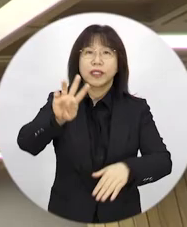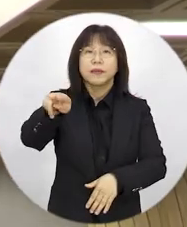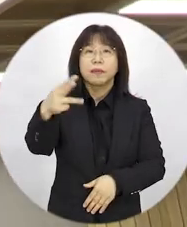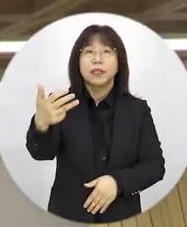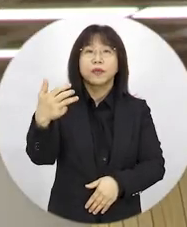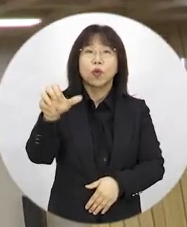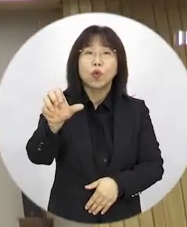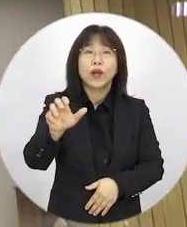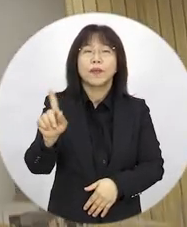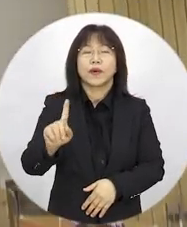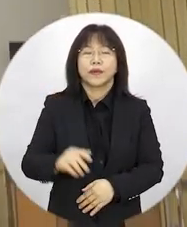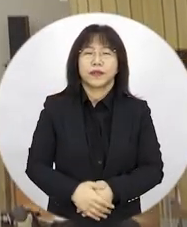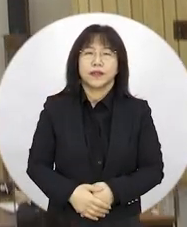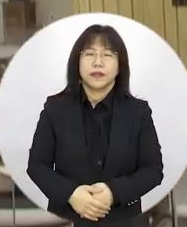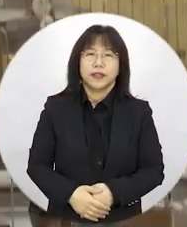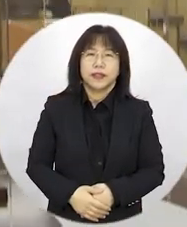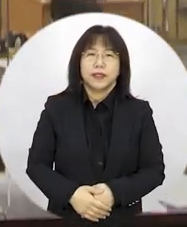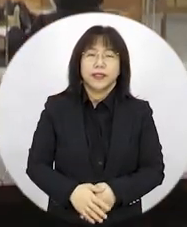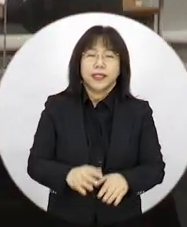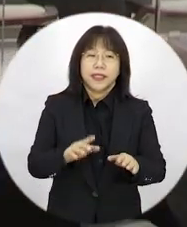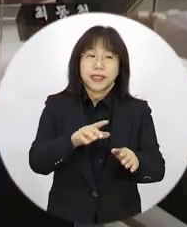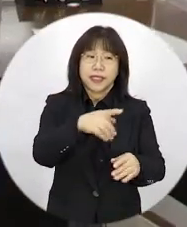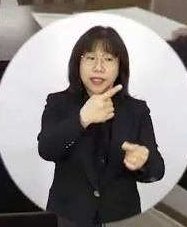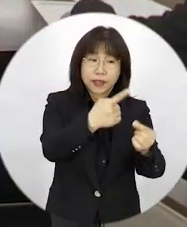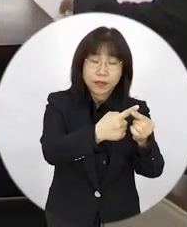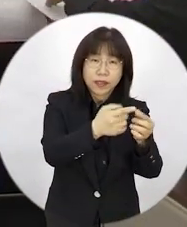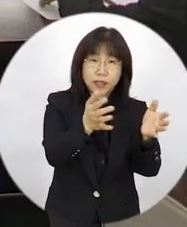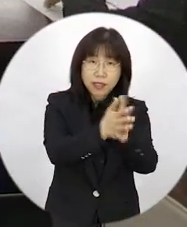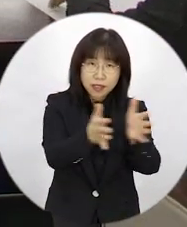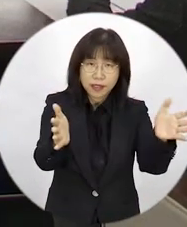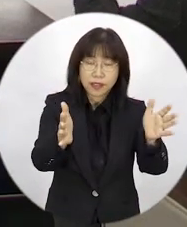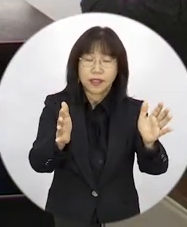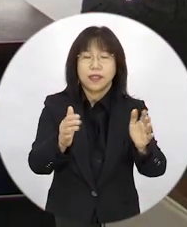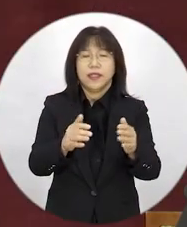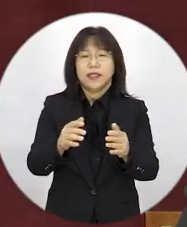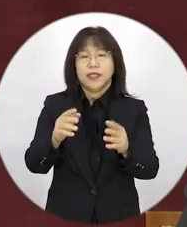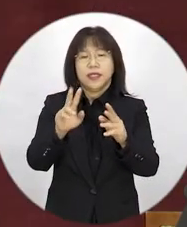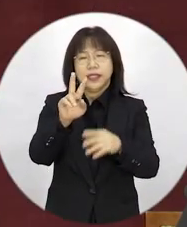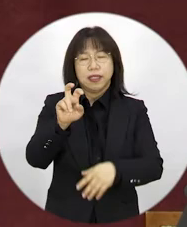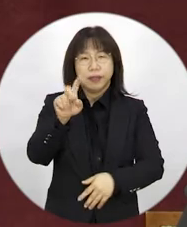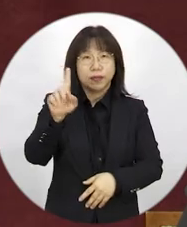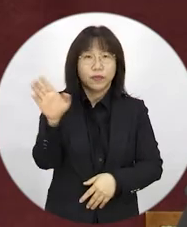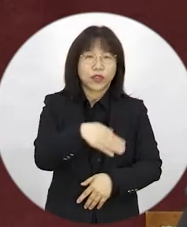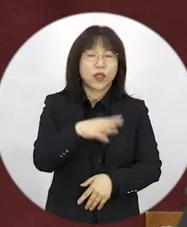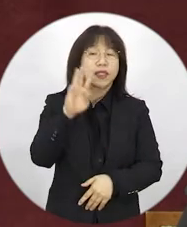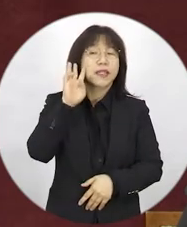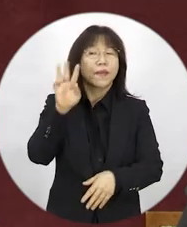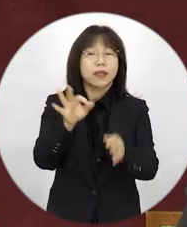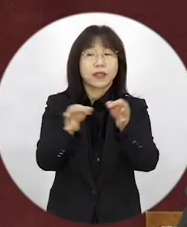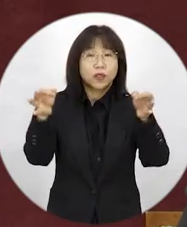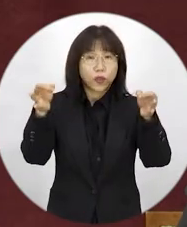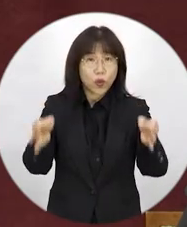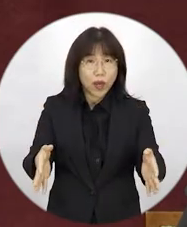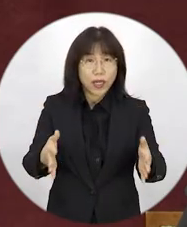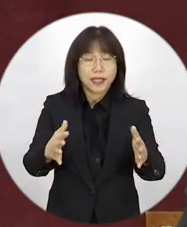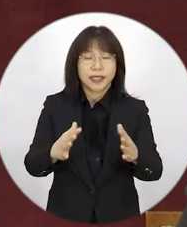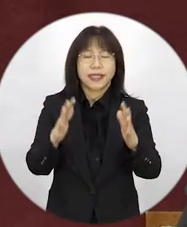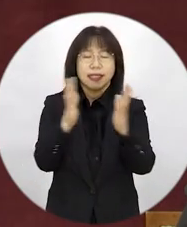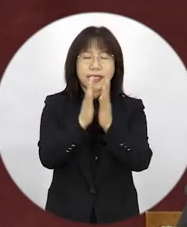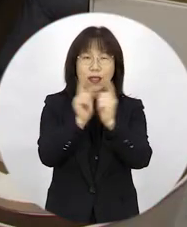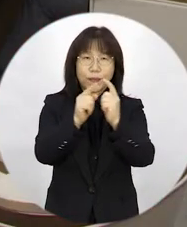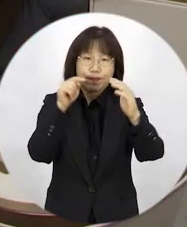이번 제285회 임시회는 지난 21일 1차 본회의로 개회했으며 22일부터 24일까지